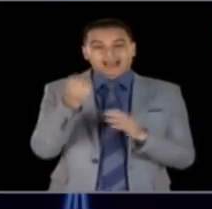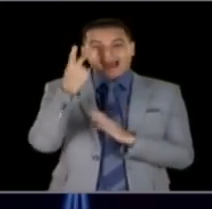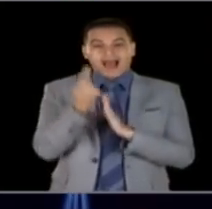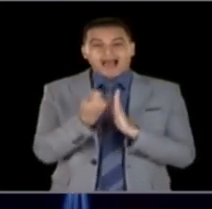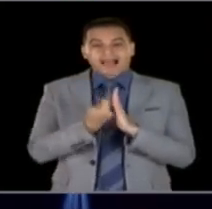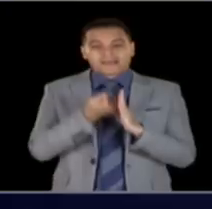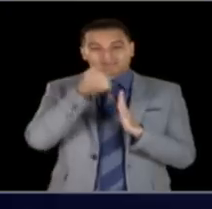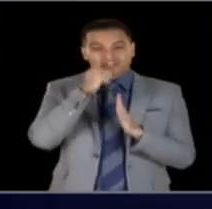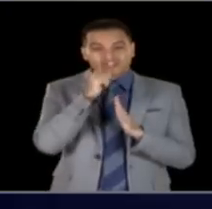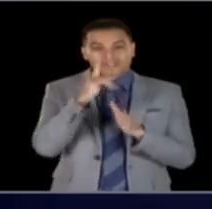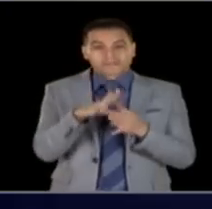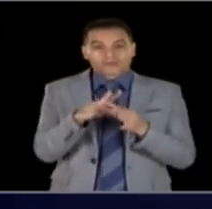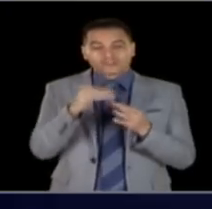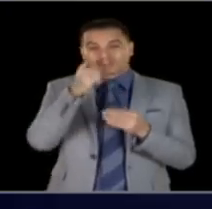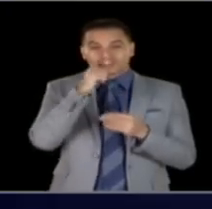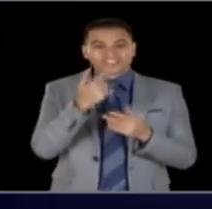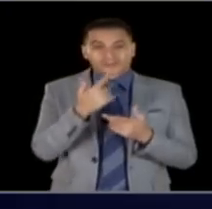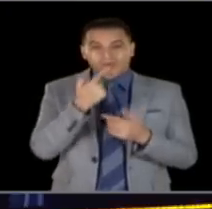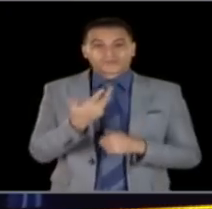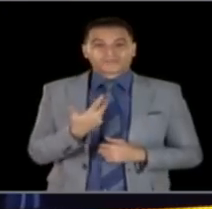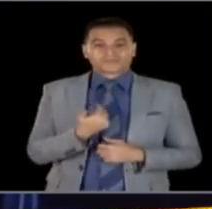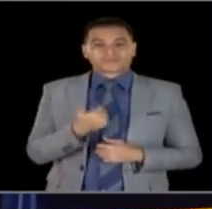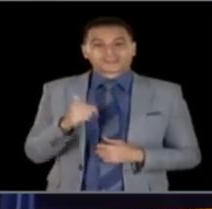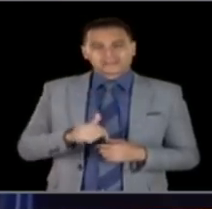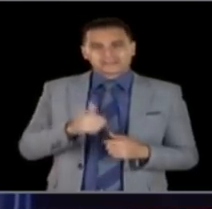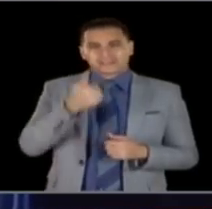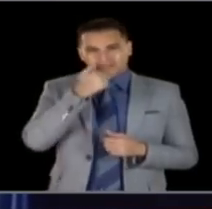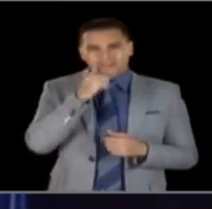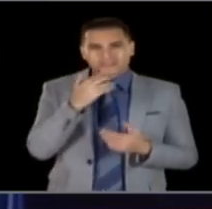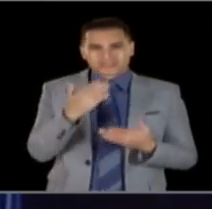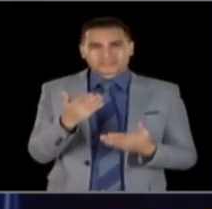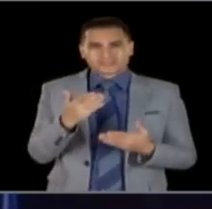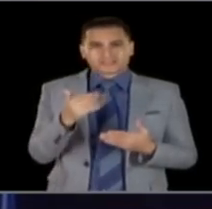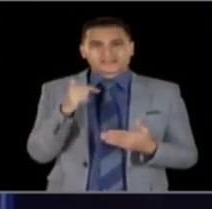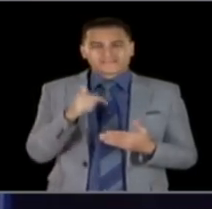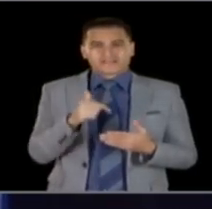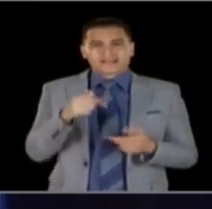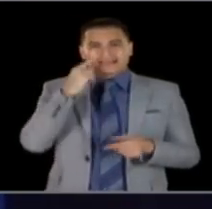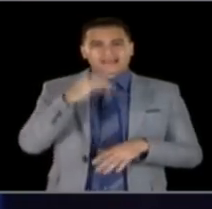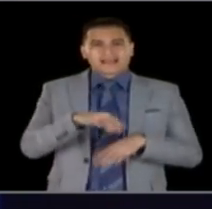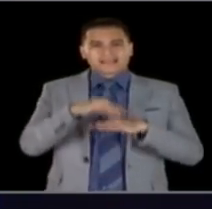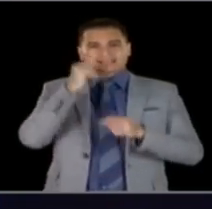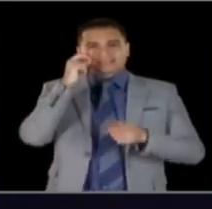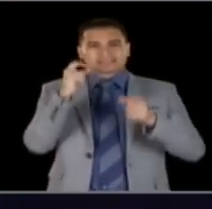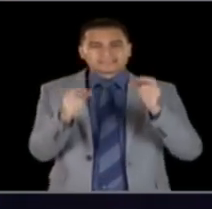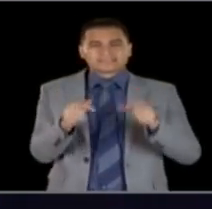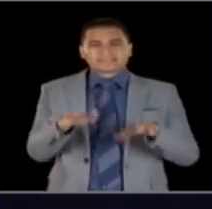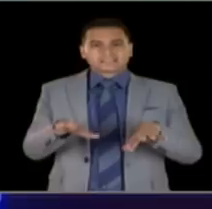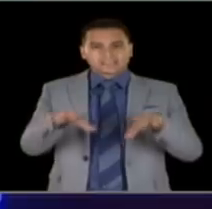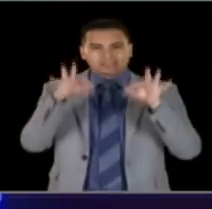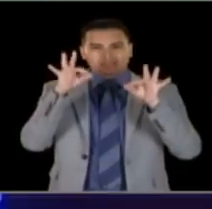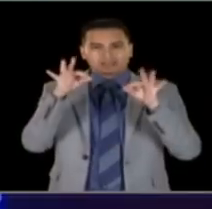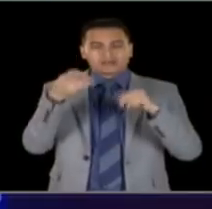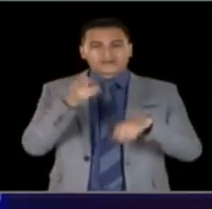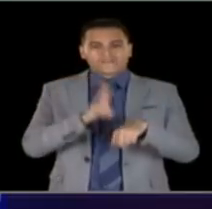ده؟ طيب الصيني اخباره ايه؟ هو دلوقتي يعني في مصر في ناس كتير قوي بتدرسه كتير جدا. انا